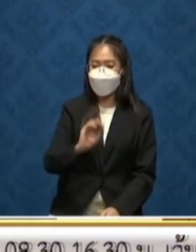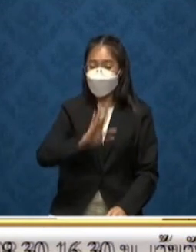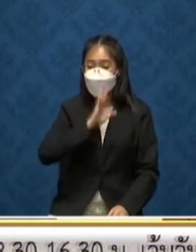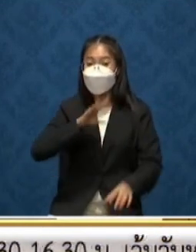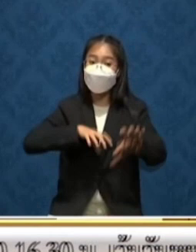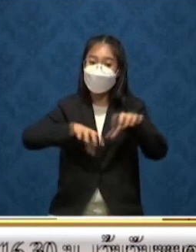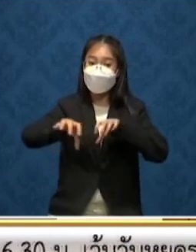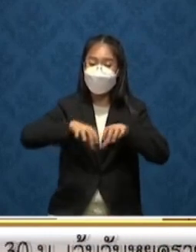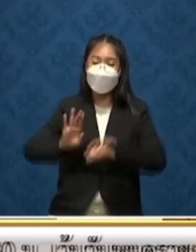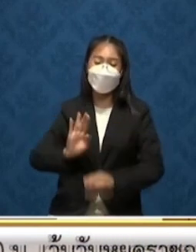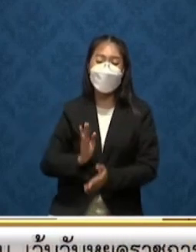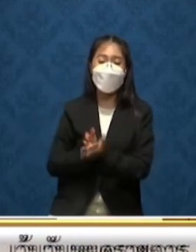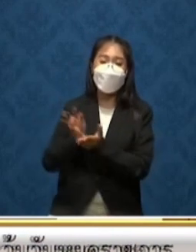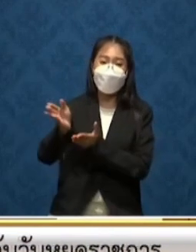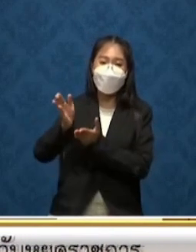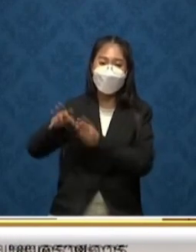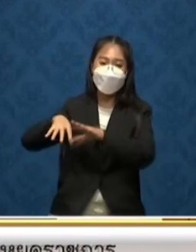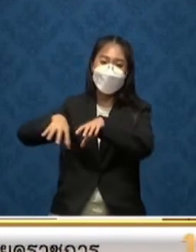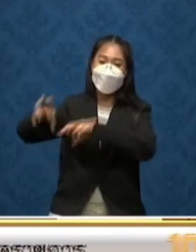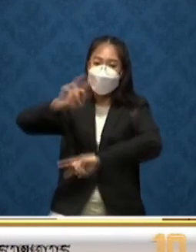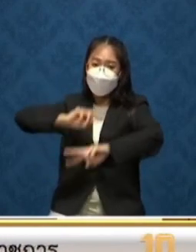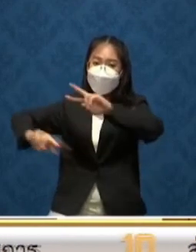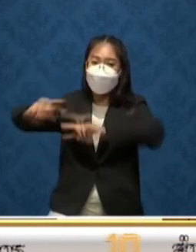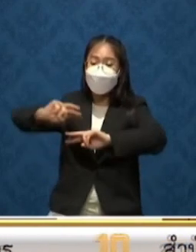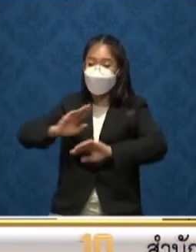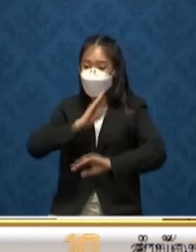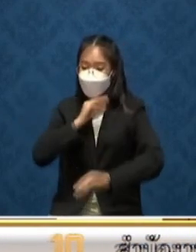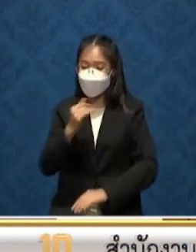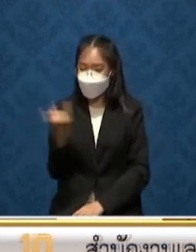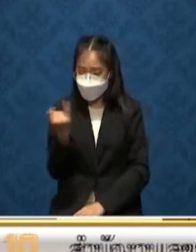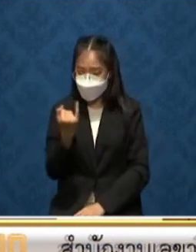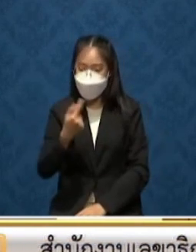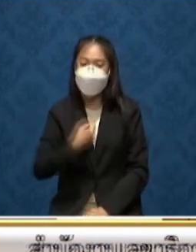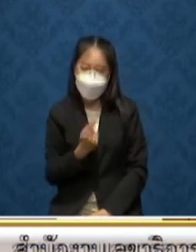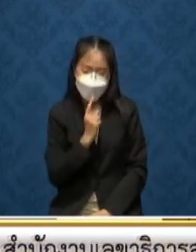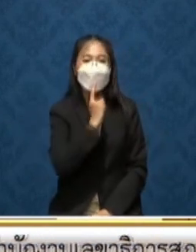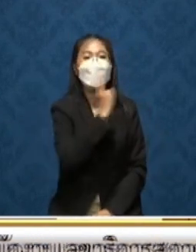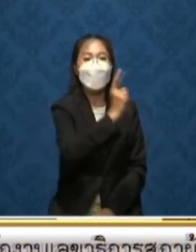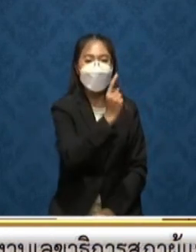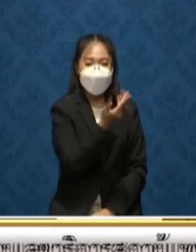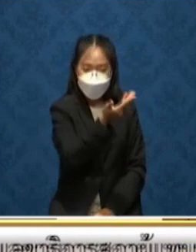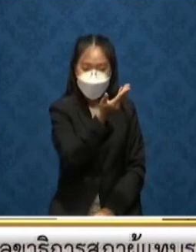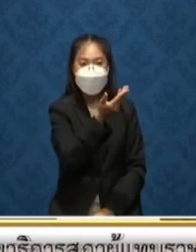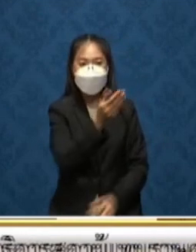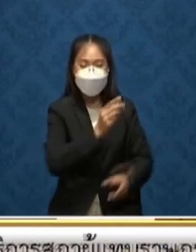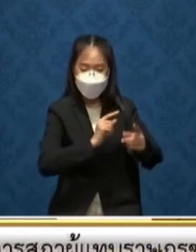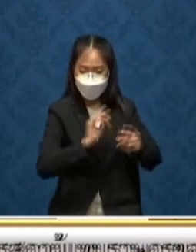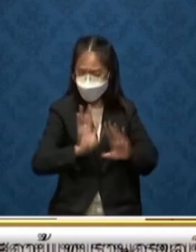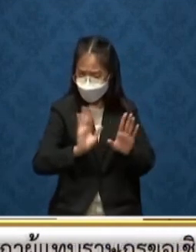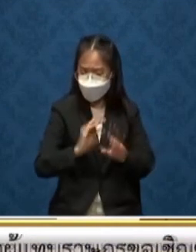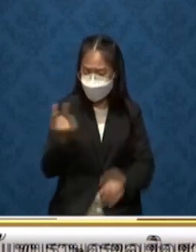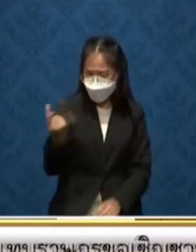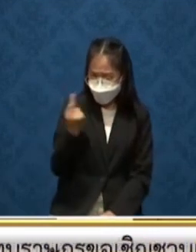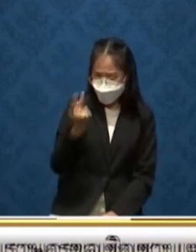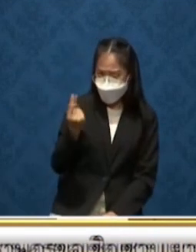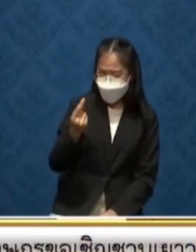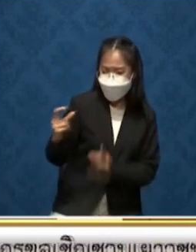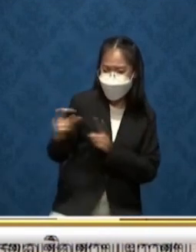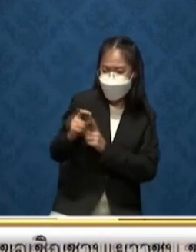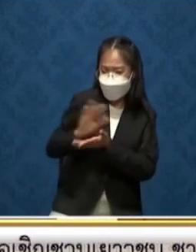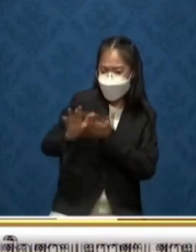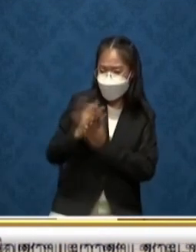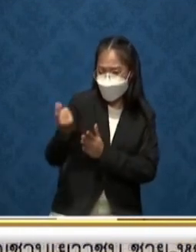ำเร็จหลังจากได้รับทุนการศึกษาในโครงการสปอร์ตเอ็กซ์ดูเคชั่นและมูลนิธิซิโก้ของโค้ชซิ